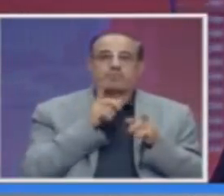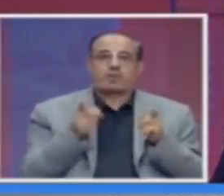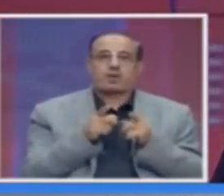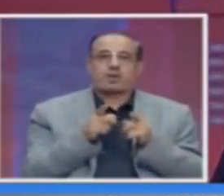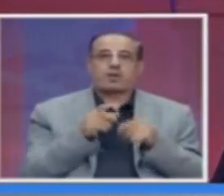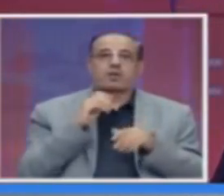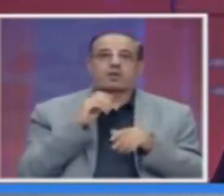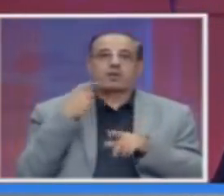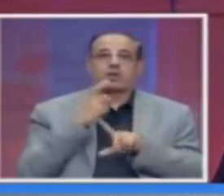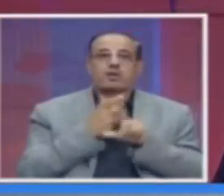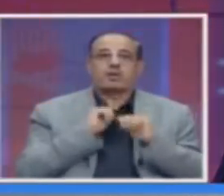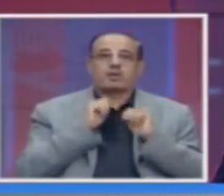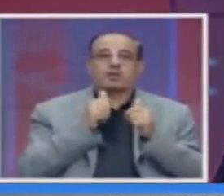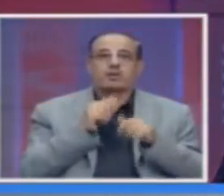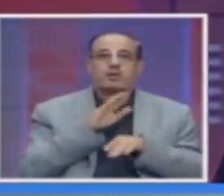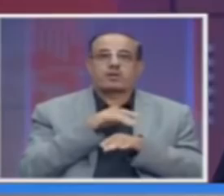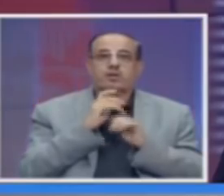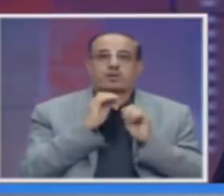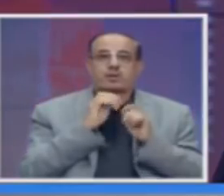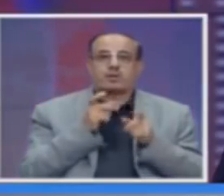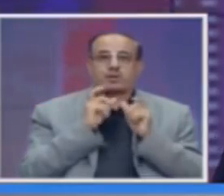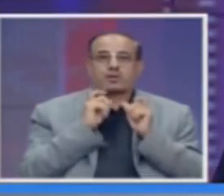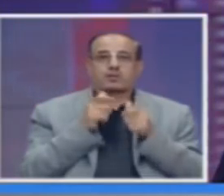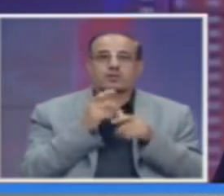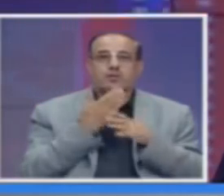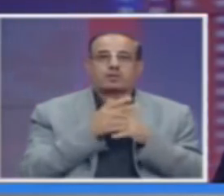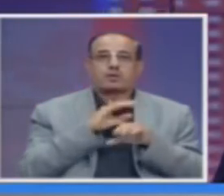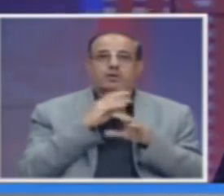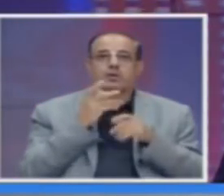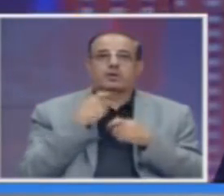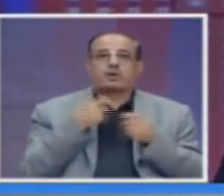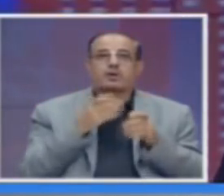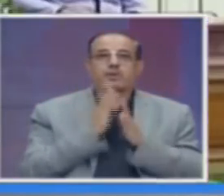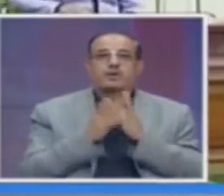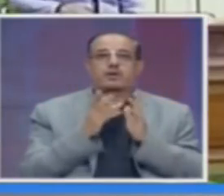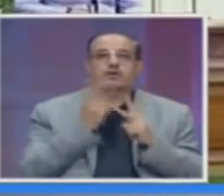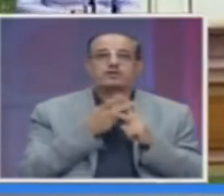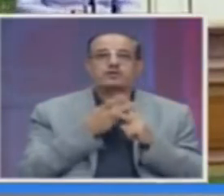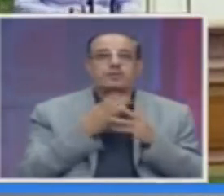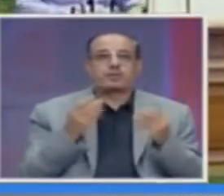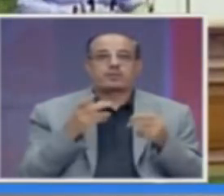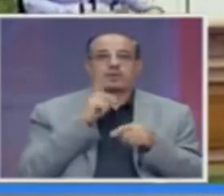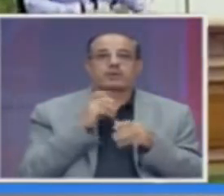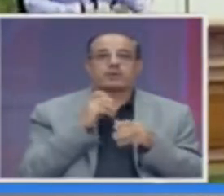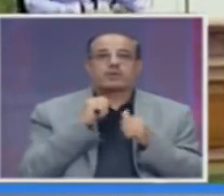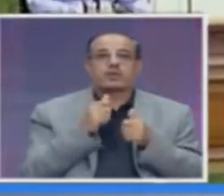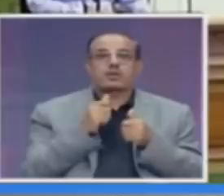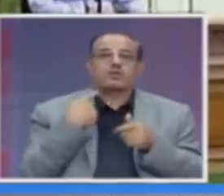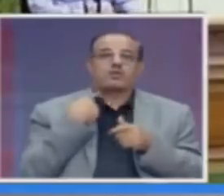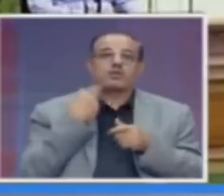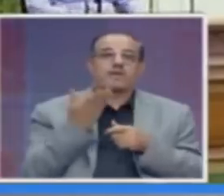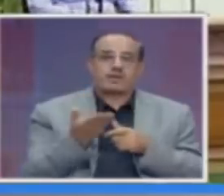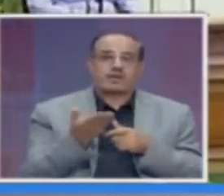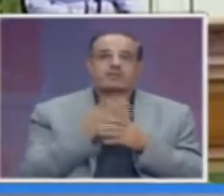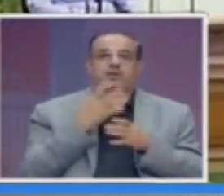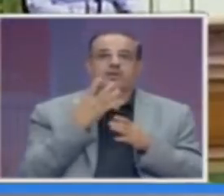الدولة عازمة على المضي قدما بخطى حثيثة للتعامل مع كافة معطيات القضية السكانية، ولا سيما تداعياتها